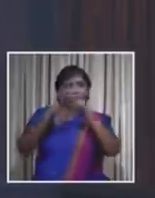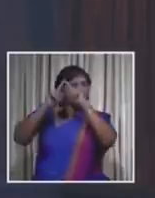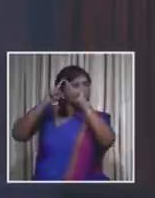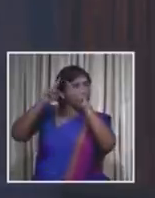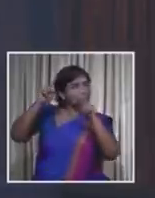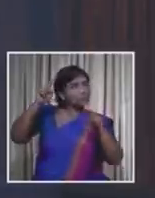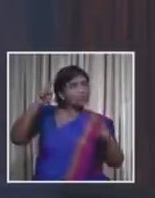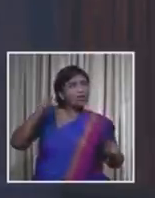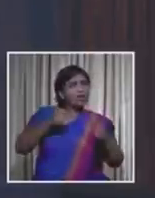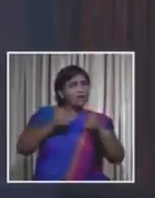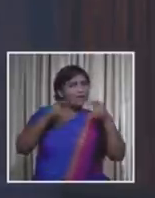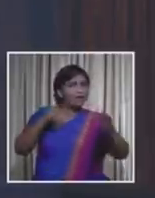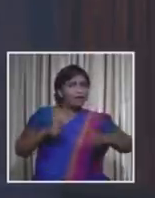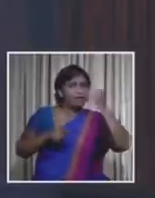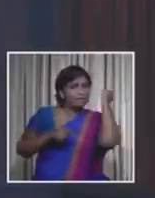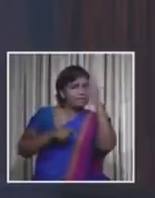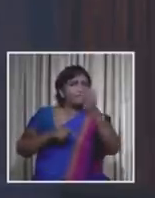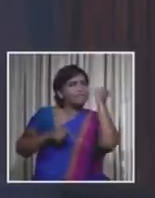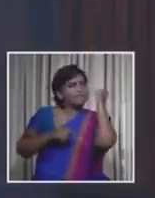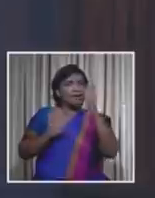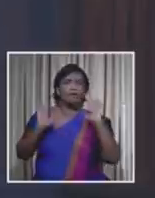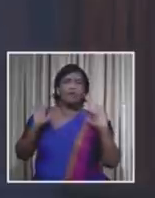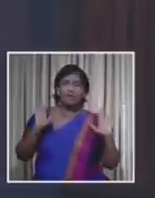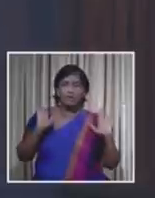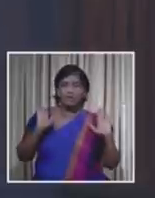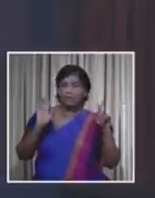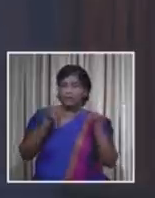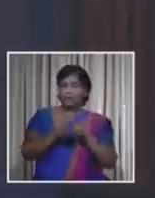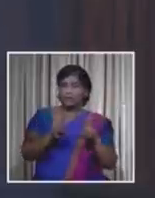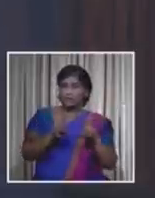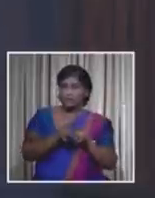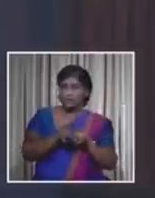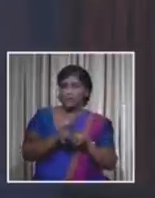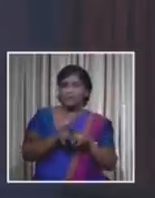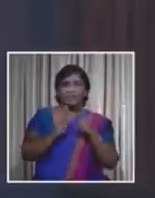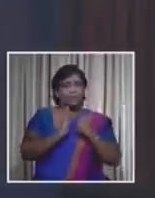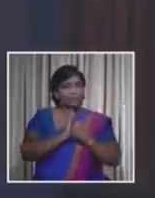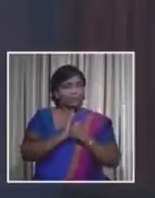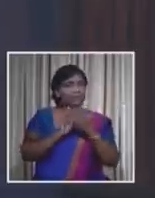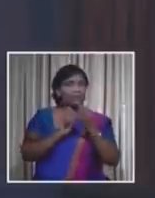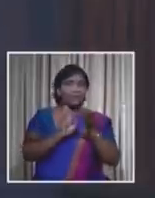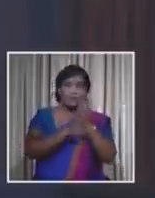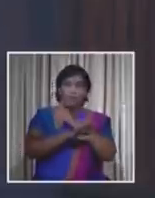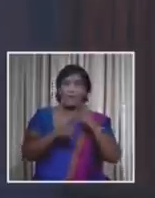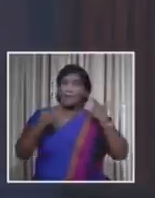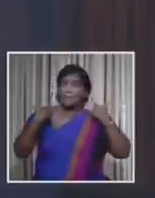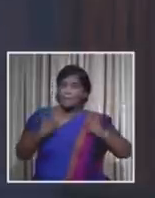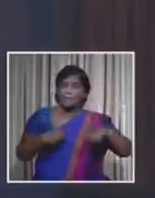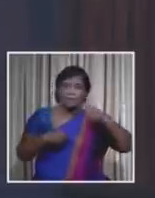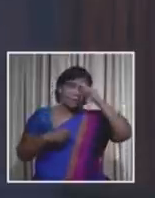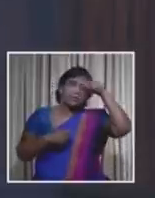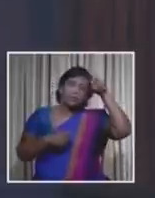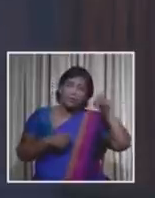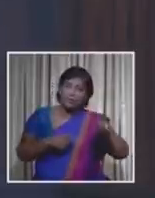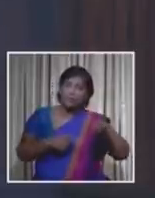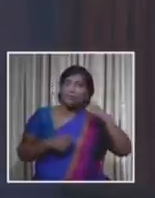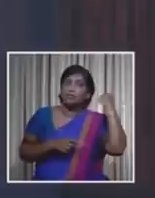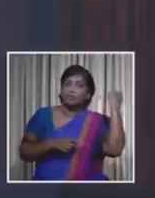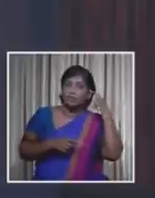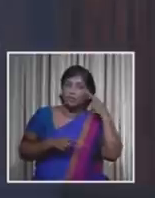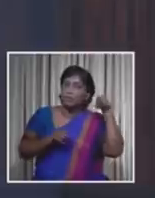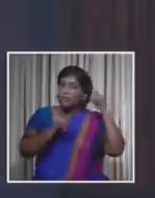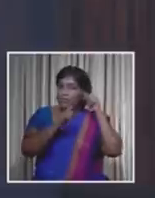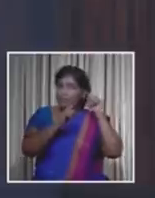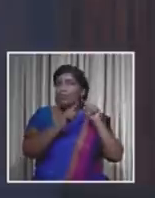පහළට විපක්ෂයට පහර දුන්නා මිසක් ඒ වගේම අතිගරු ජනාධිපති හිටපු මහින්ද රාජපක්ෂ මැතිතුමාගේ කතාවක් උපුටලා